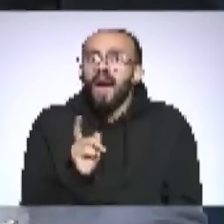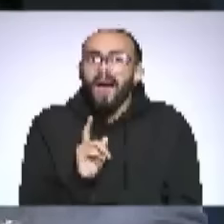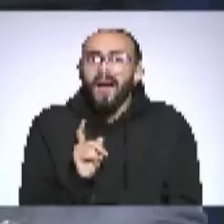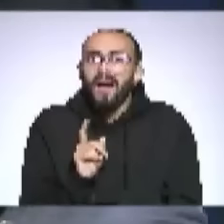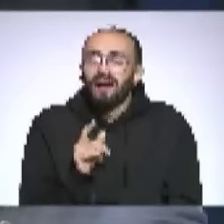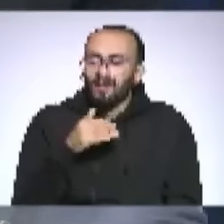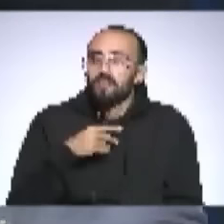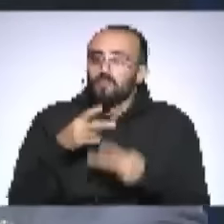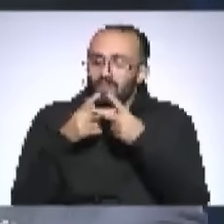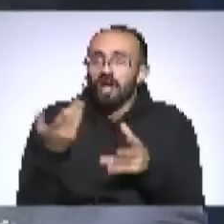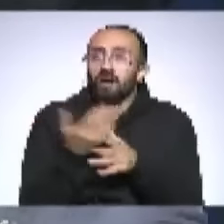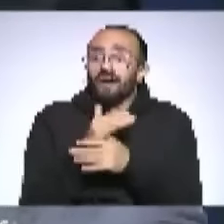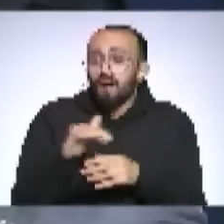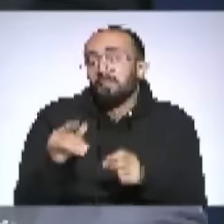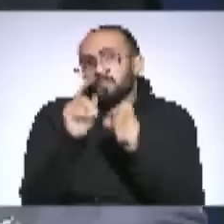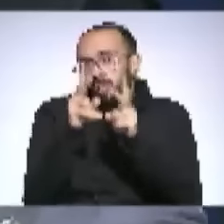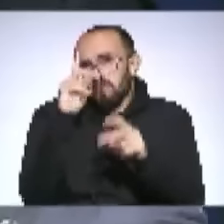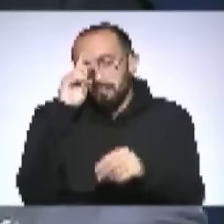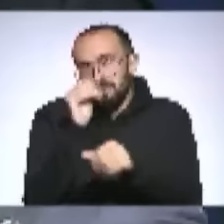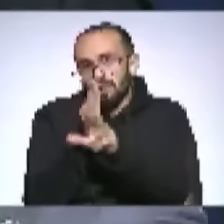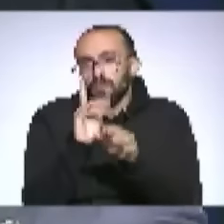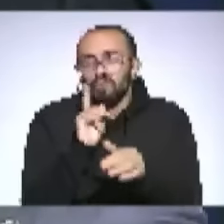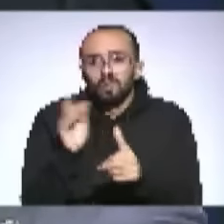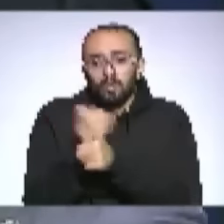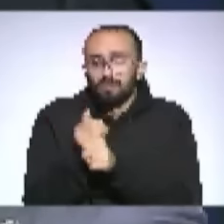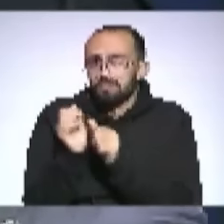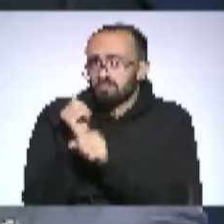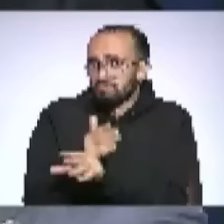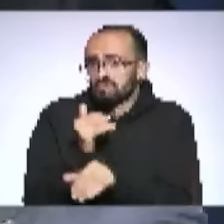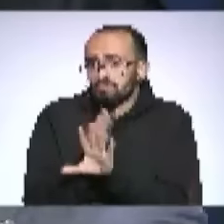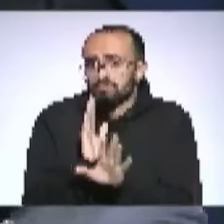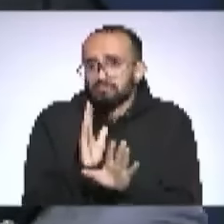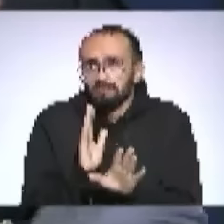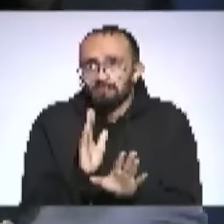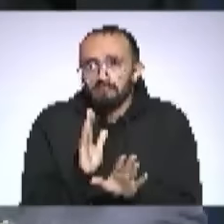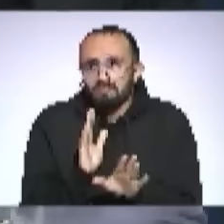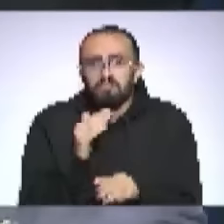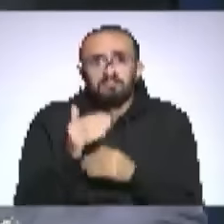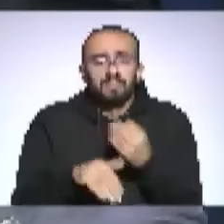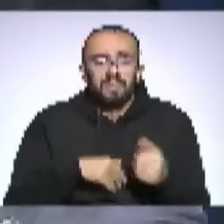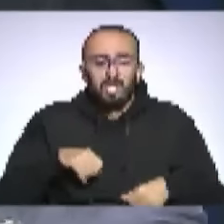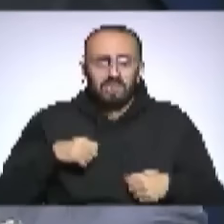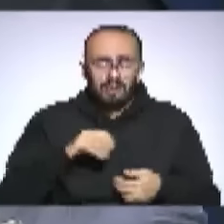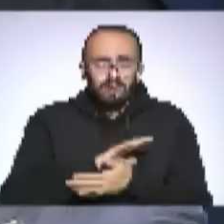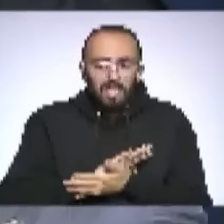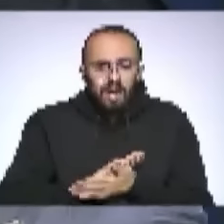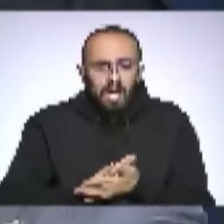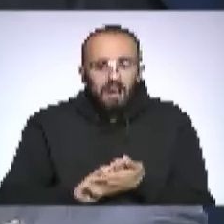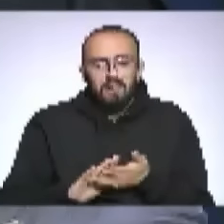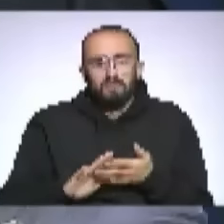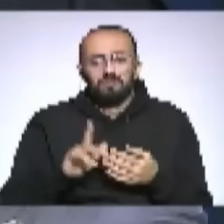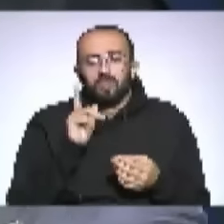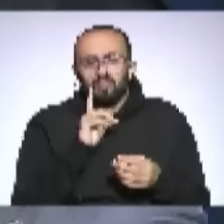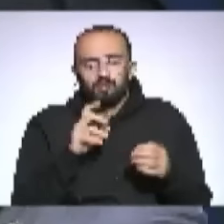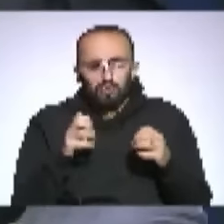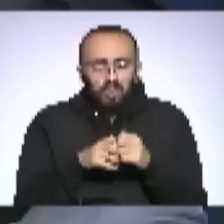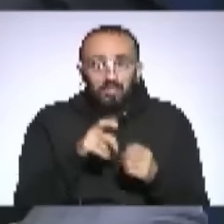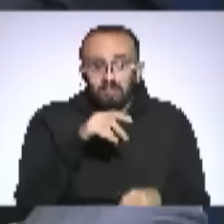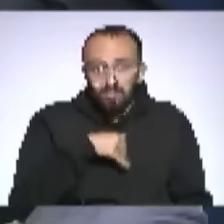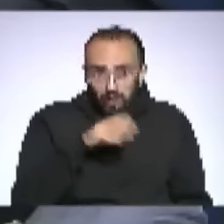هقبل اعيش عشان عال وخلاص انا مش عايزه زوج وهقدر اعيش في سلام من غير توتر معاه داخل البيت